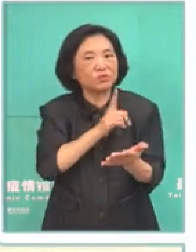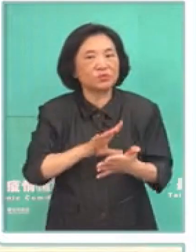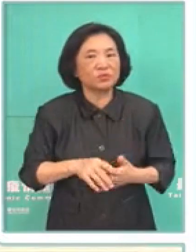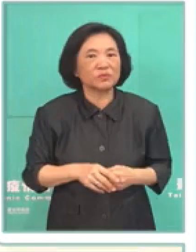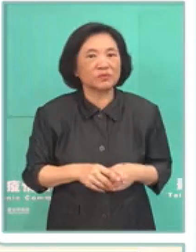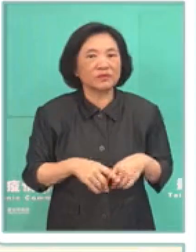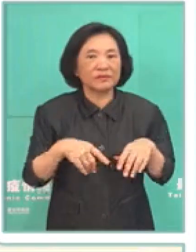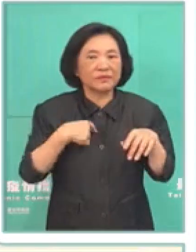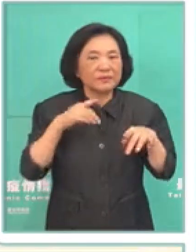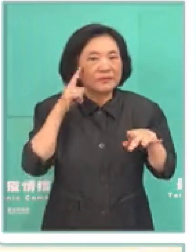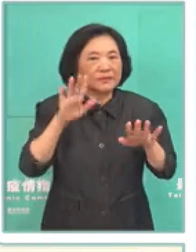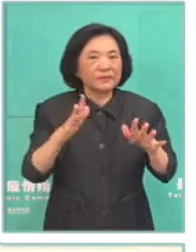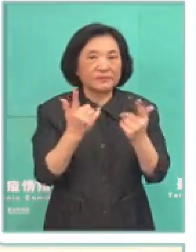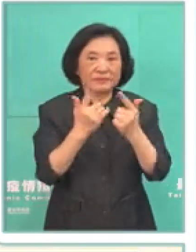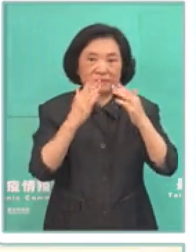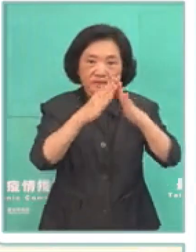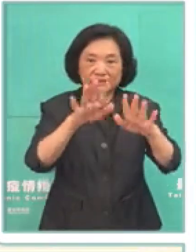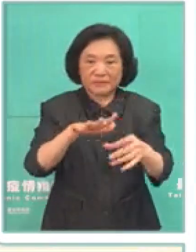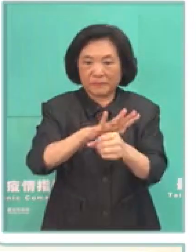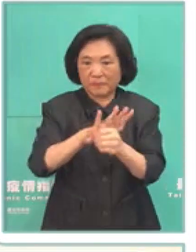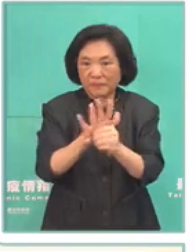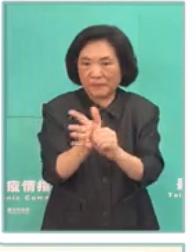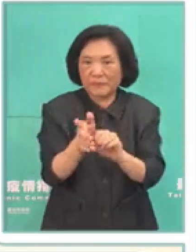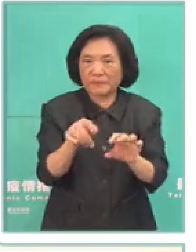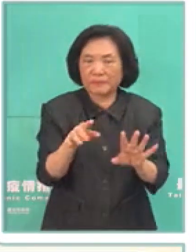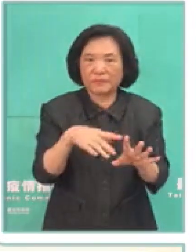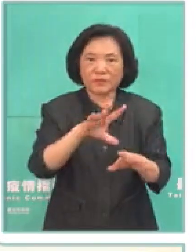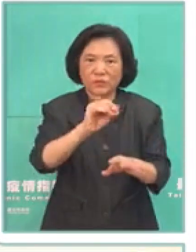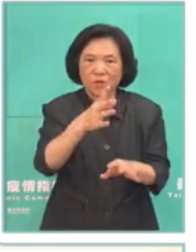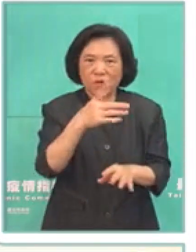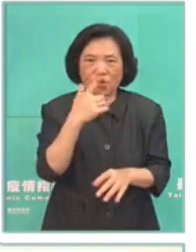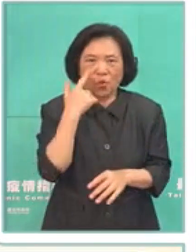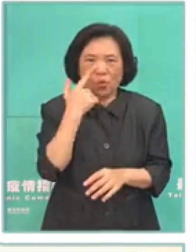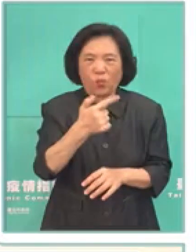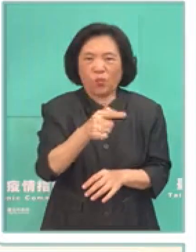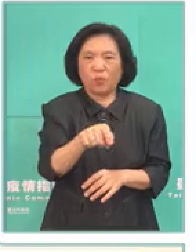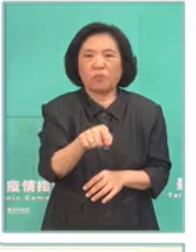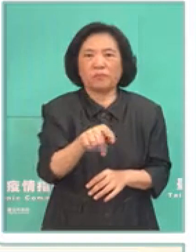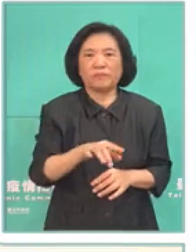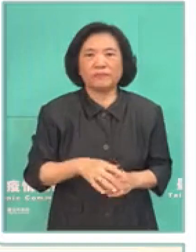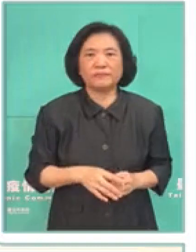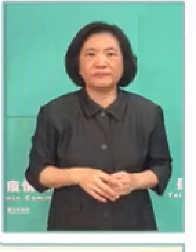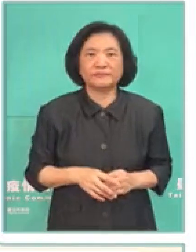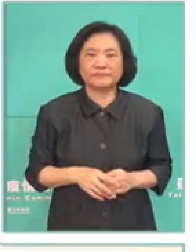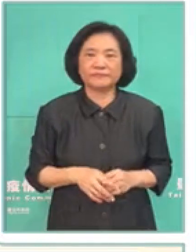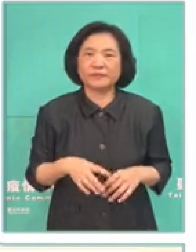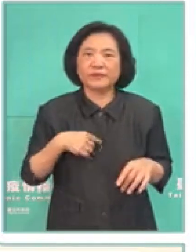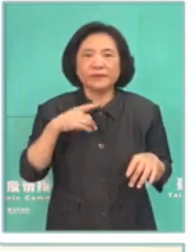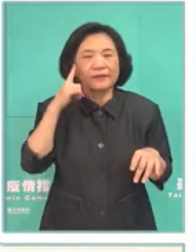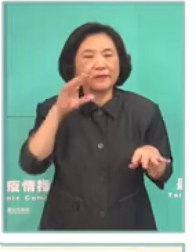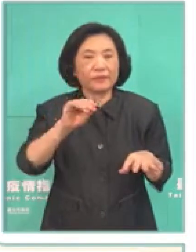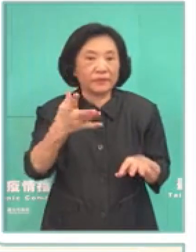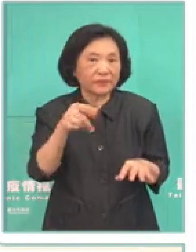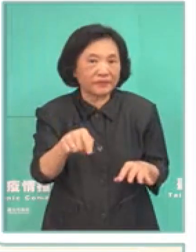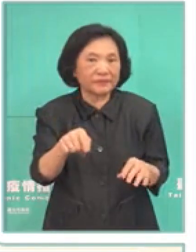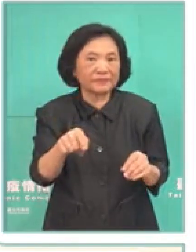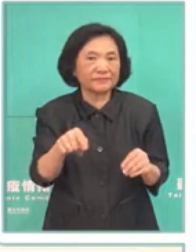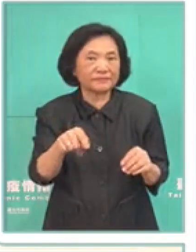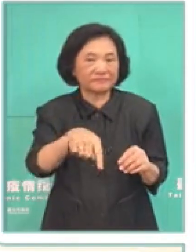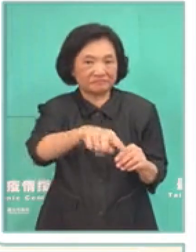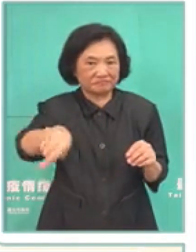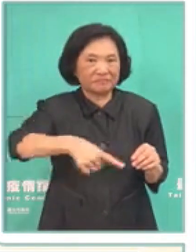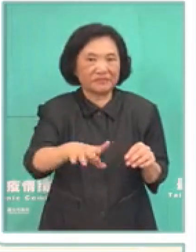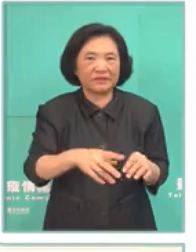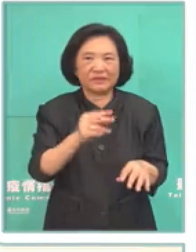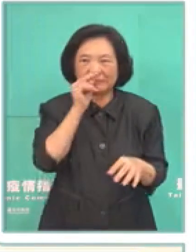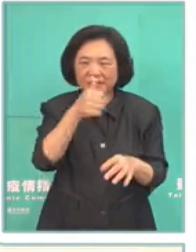现在这一次我们台北市的疫情哦，还是万华最严重的，所以我们觉得说万华必须要特别